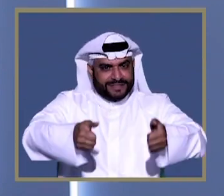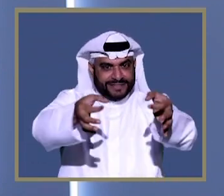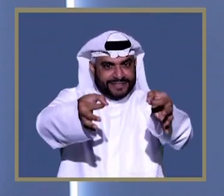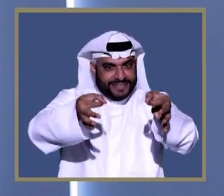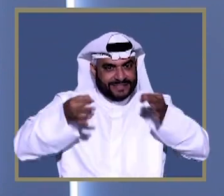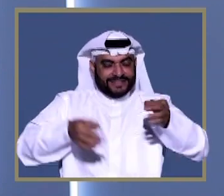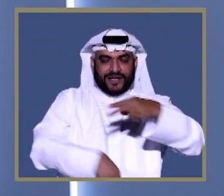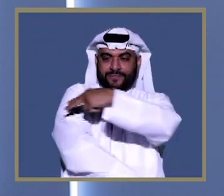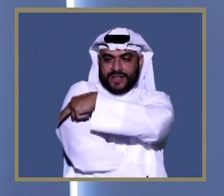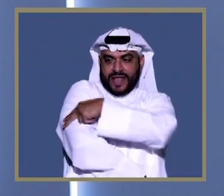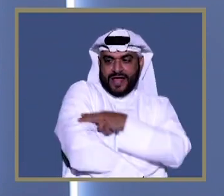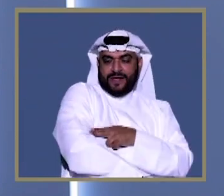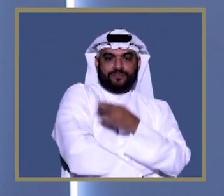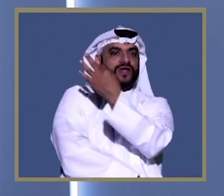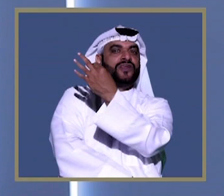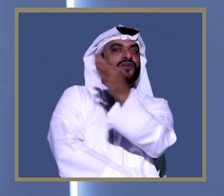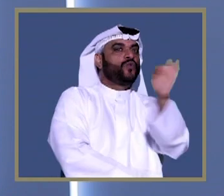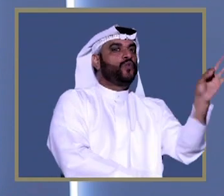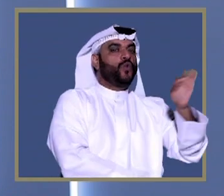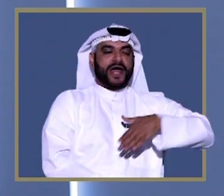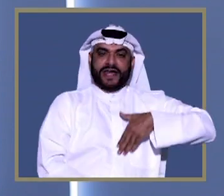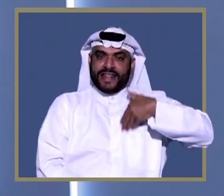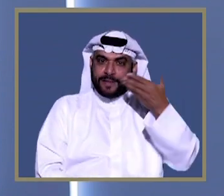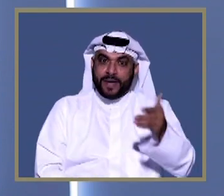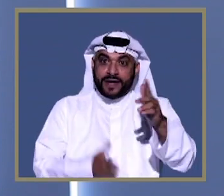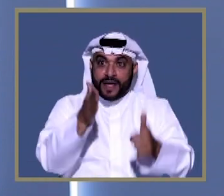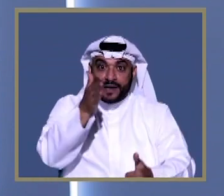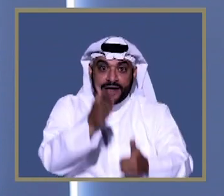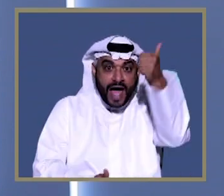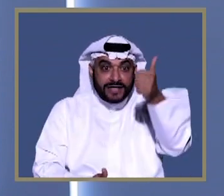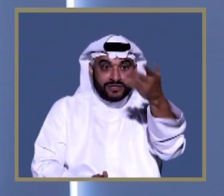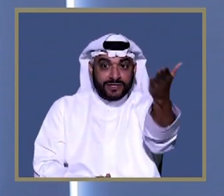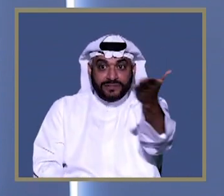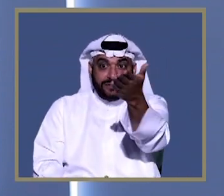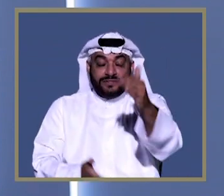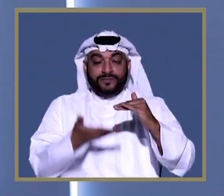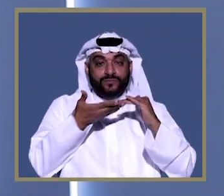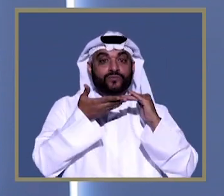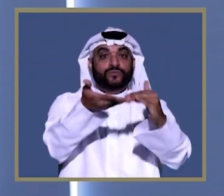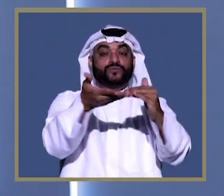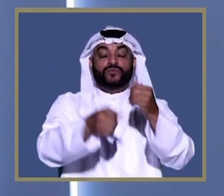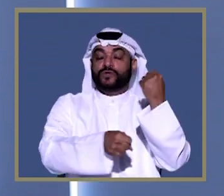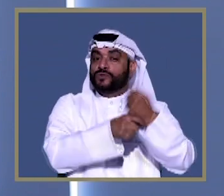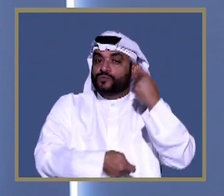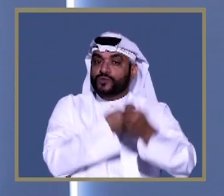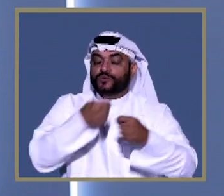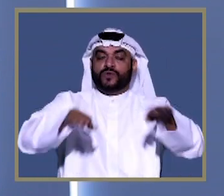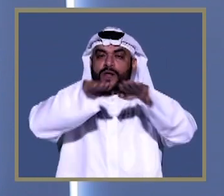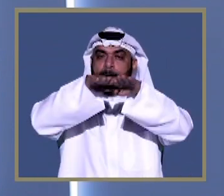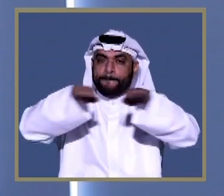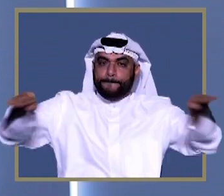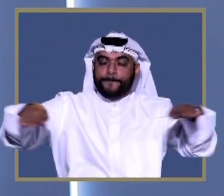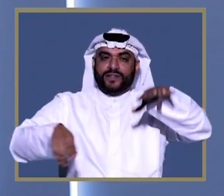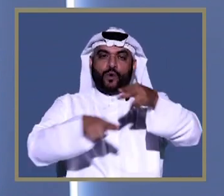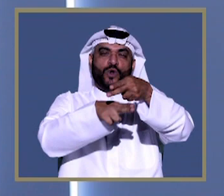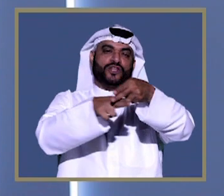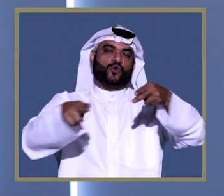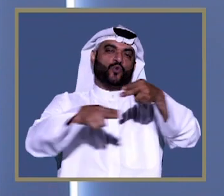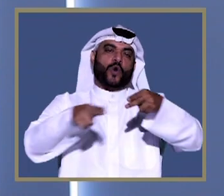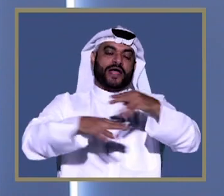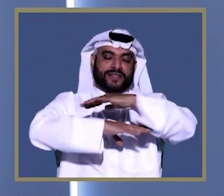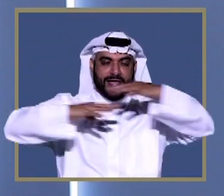بكل إخلاص، وأيضا النواب نتمنى لهم إن شاء الله اللي توفقون أن يعملون لأجل